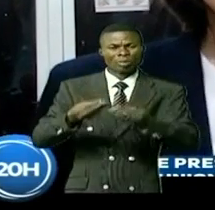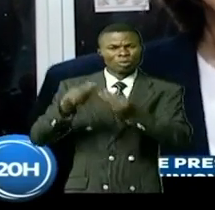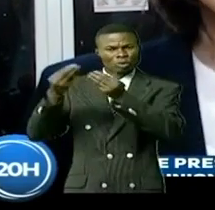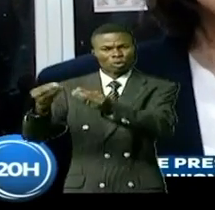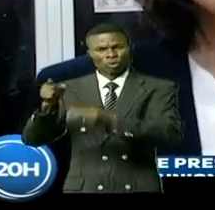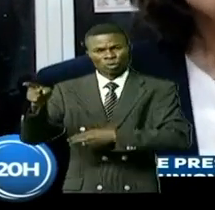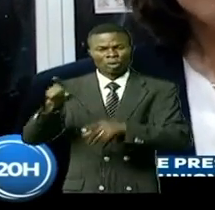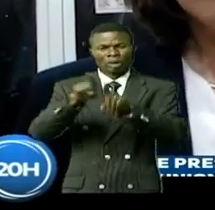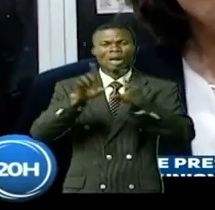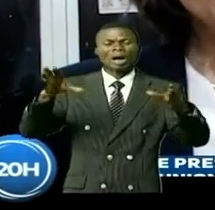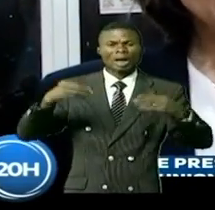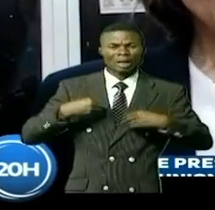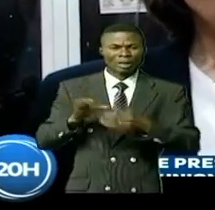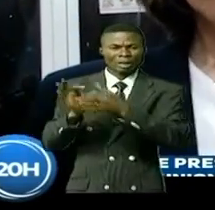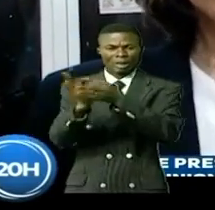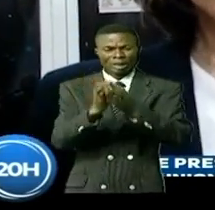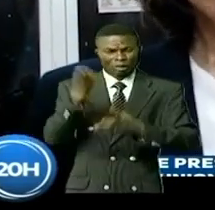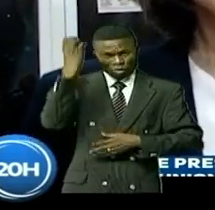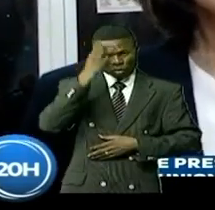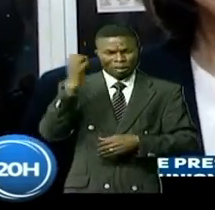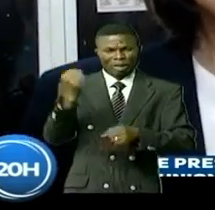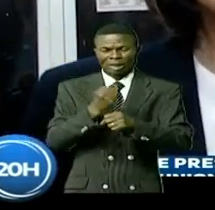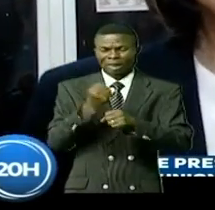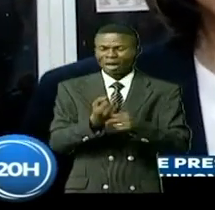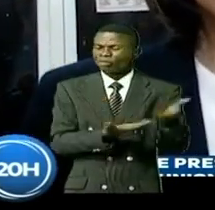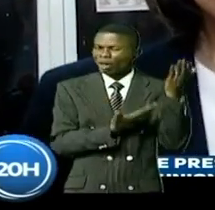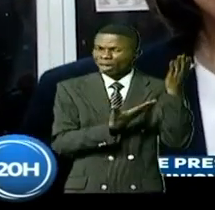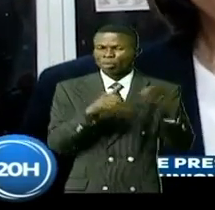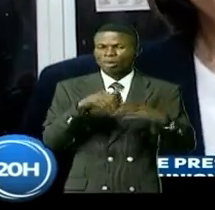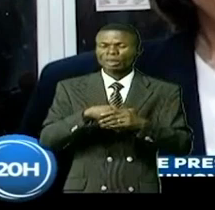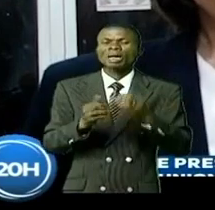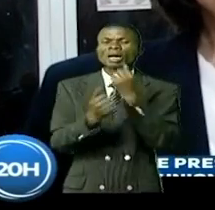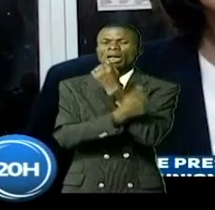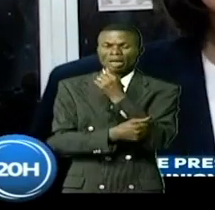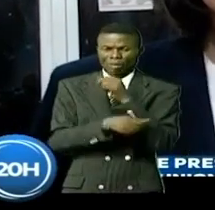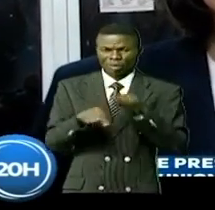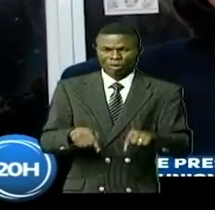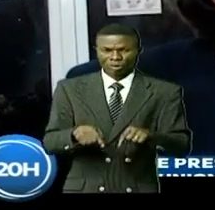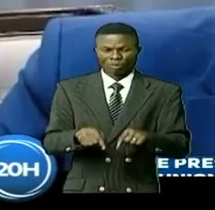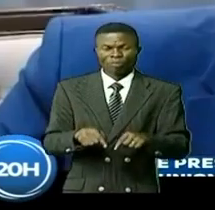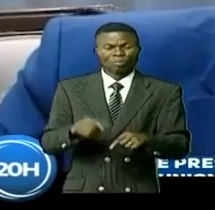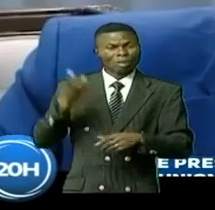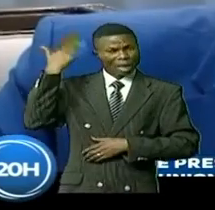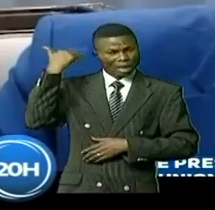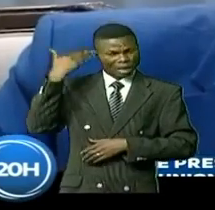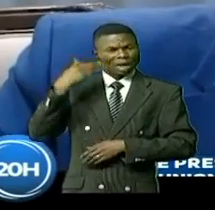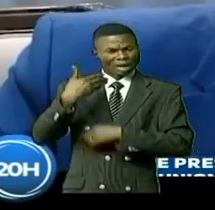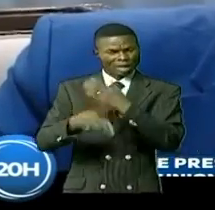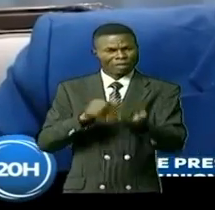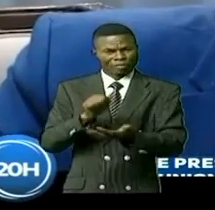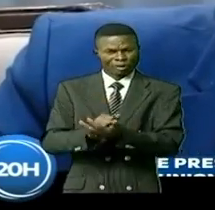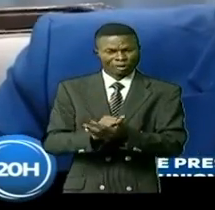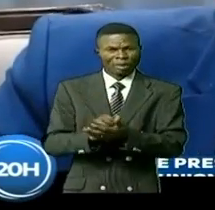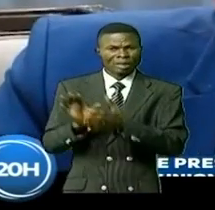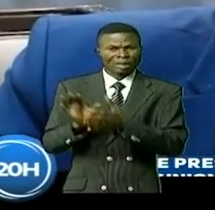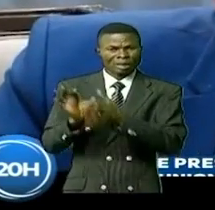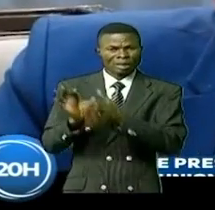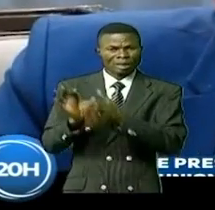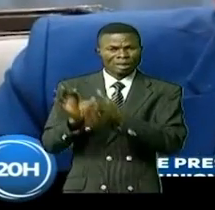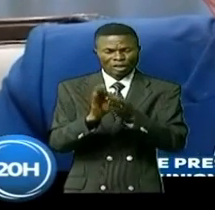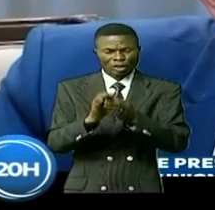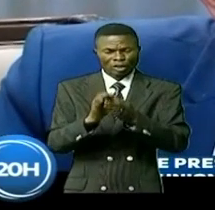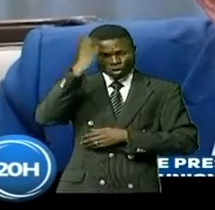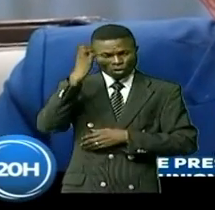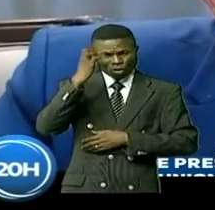Il reconnaît que l'Union européenne a un rôle important à jouer dans le pays, qu'elle le joue déjà. L'Union européenne compte accompagner la